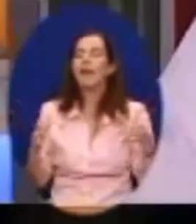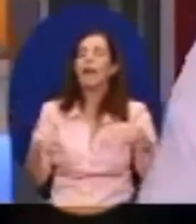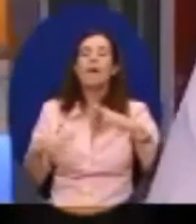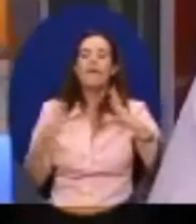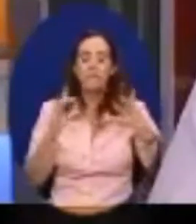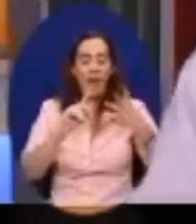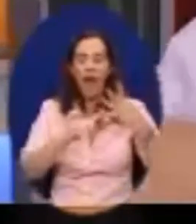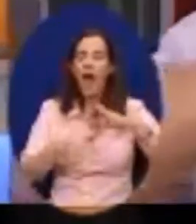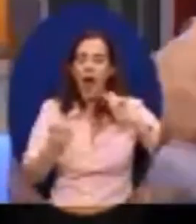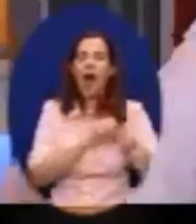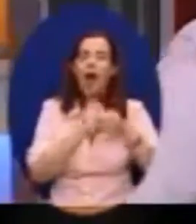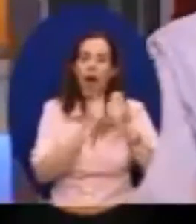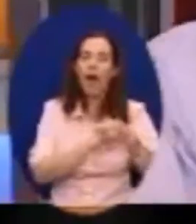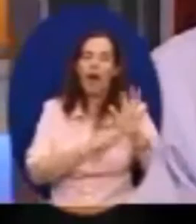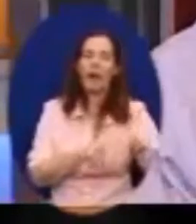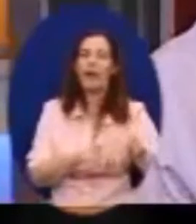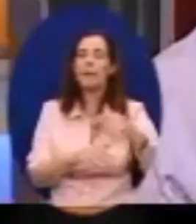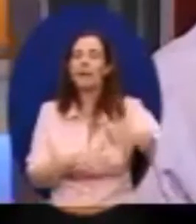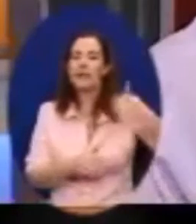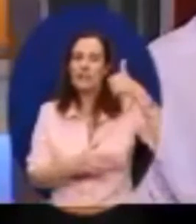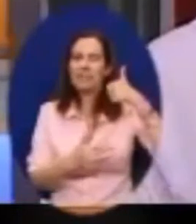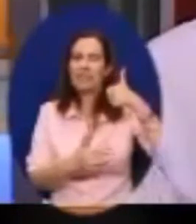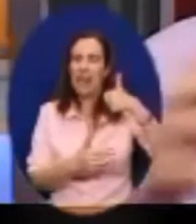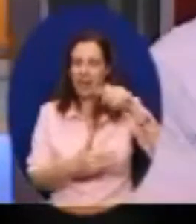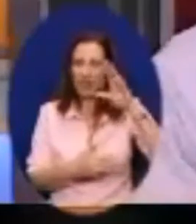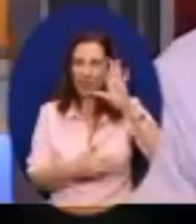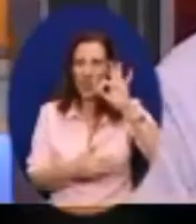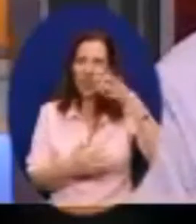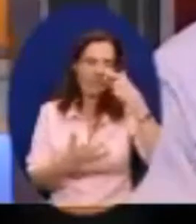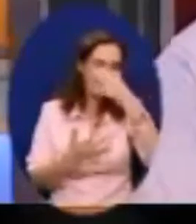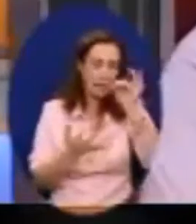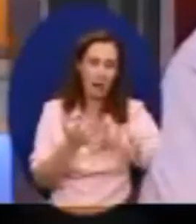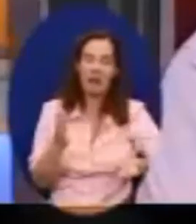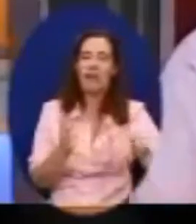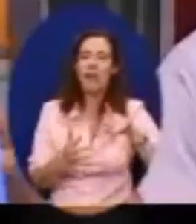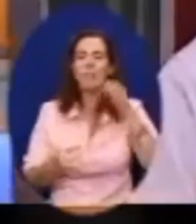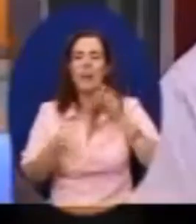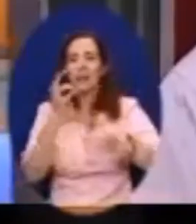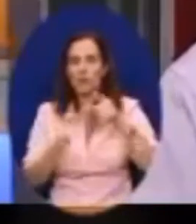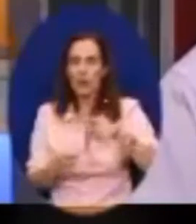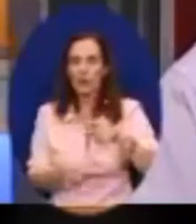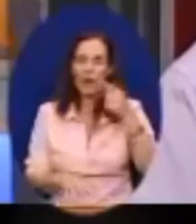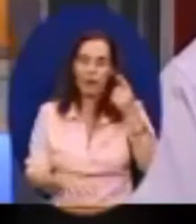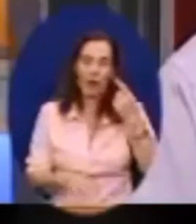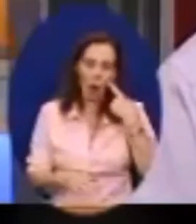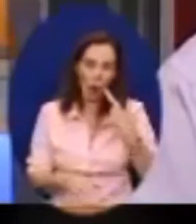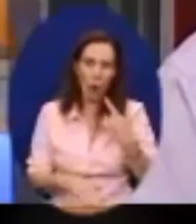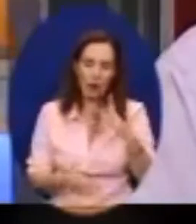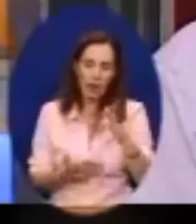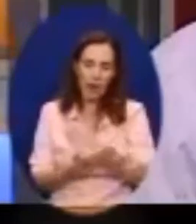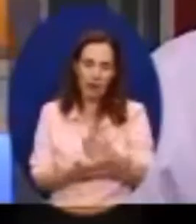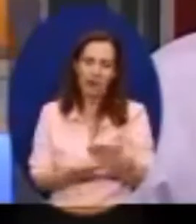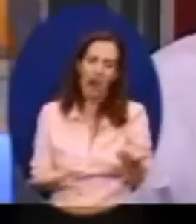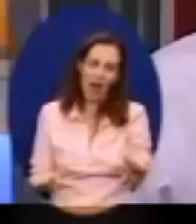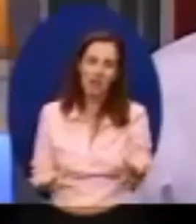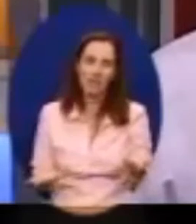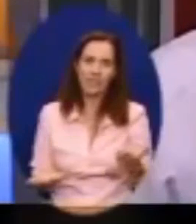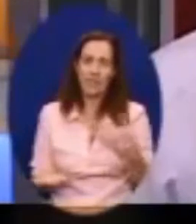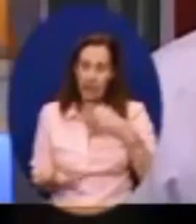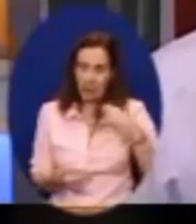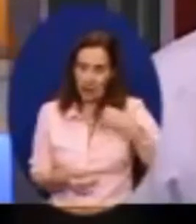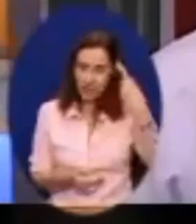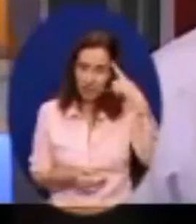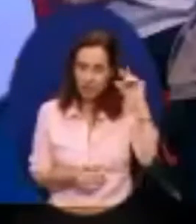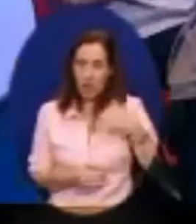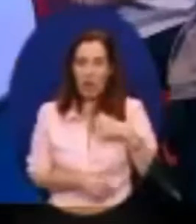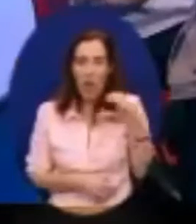ופעם רביעית שינו אם דרי התפטר או לא התפטר, ופעם חמישית שינו אם בית המשפט מעיין את ההחלטות. כלומר... אז אם אני יזם